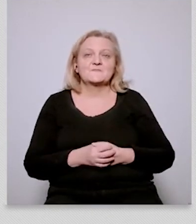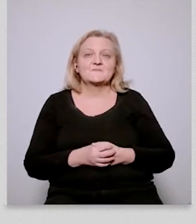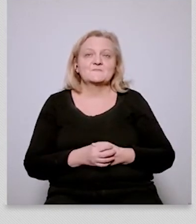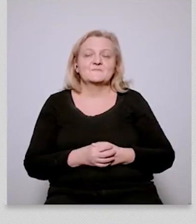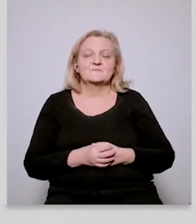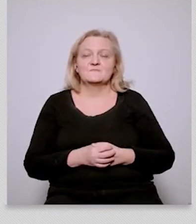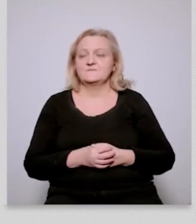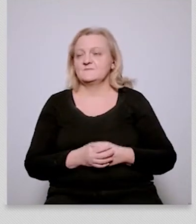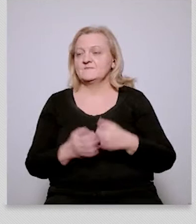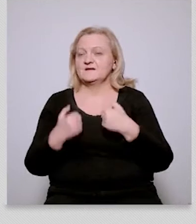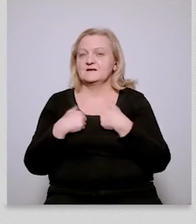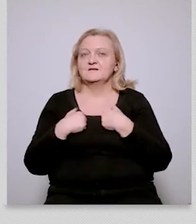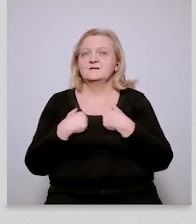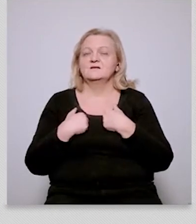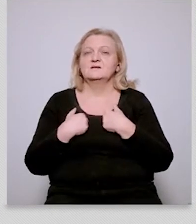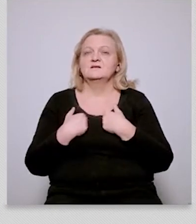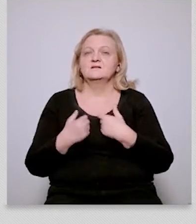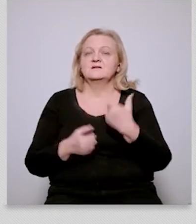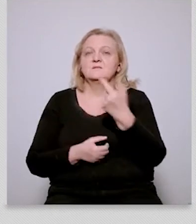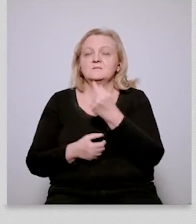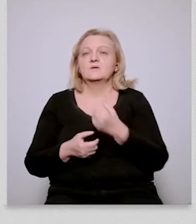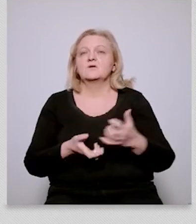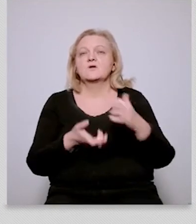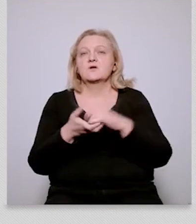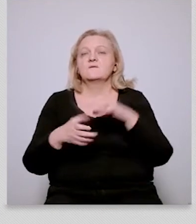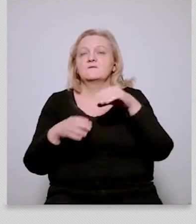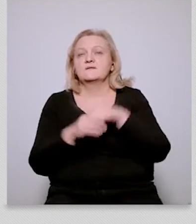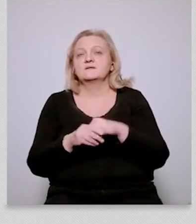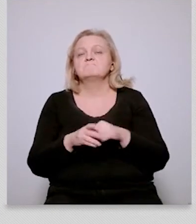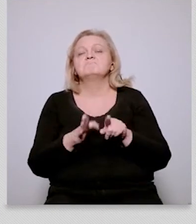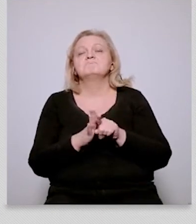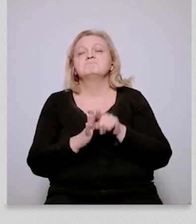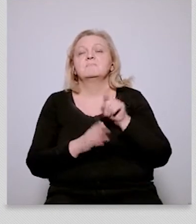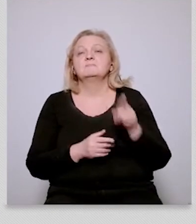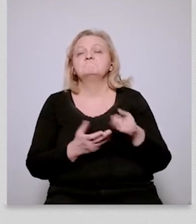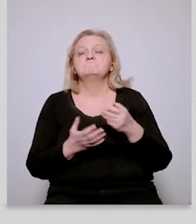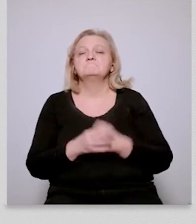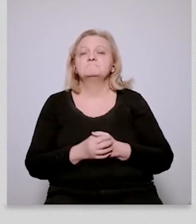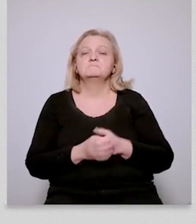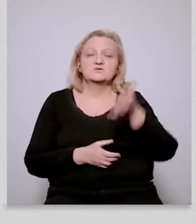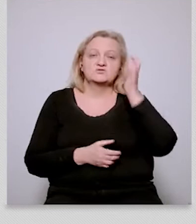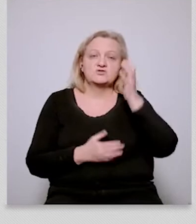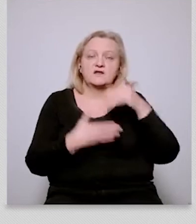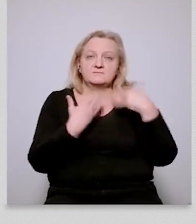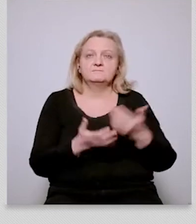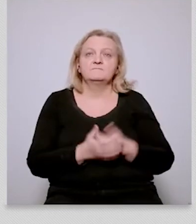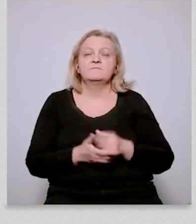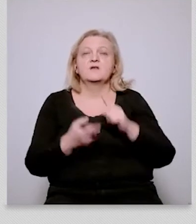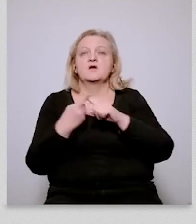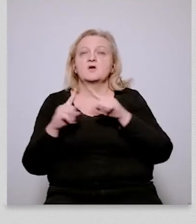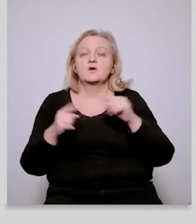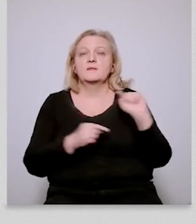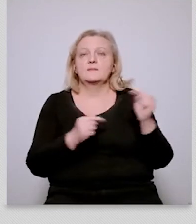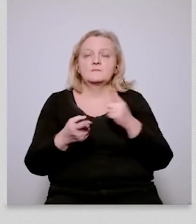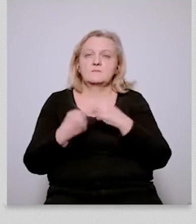Jacy tutaj partnerzy koalicyjni wchodzą w grę dla Czechów w kontekście tej